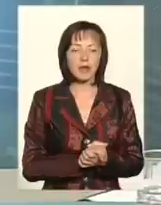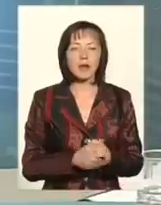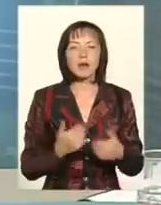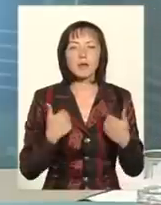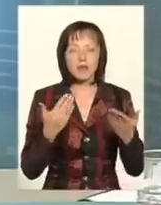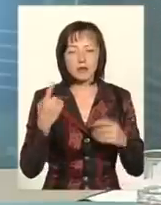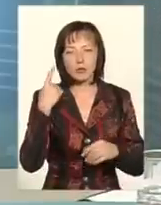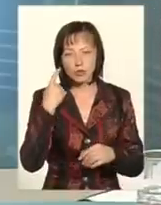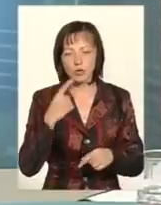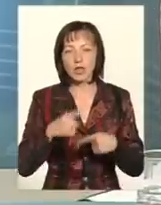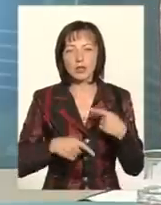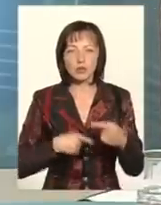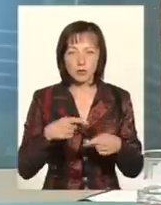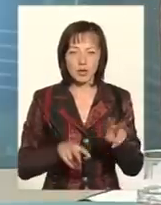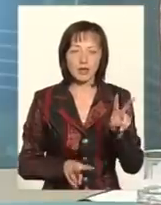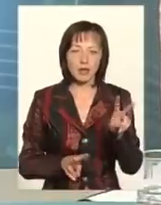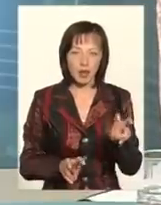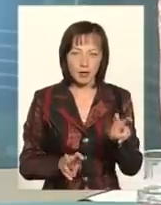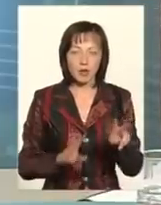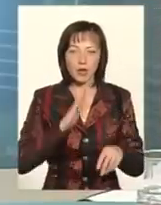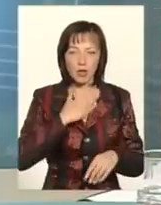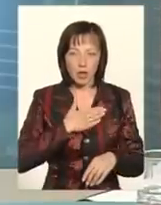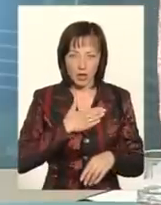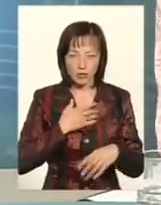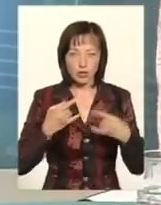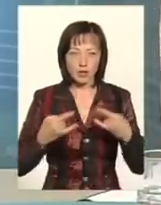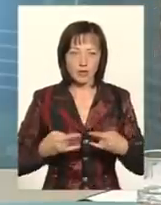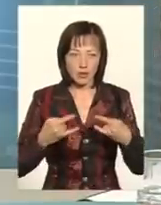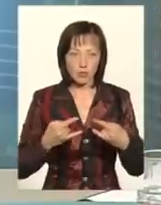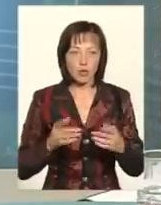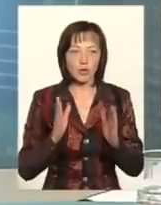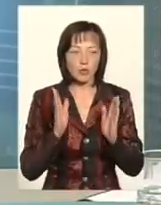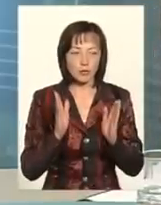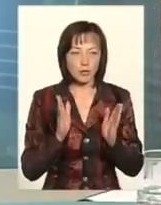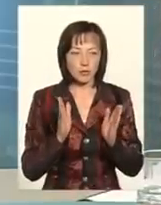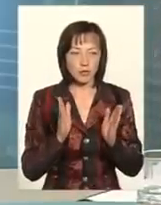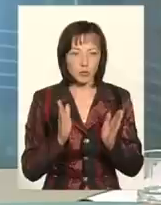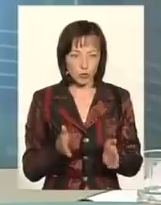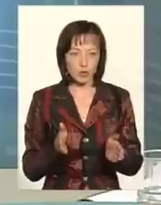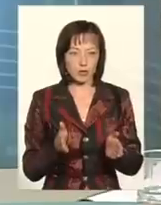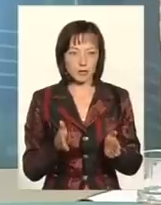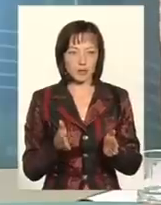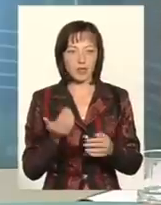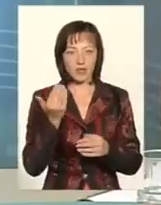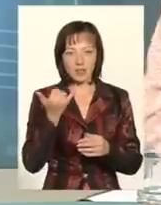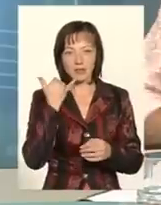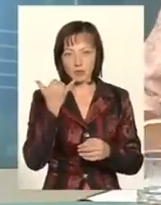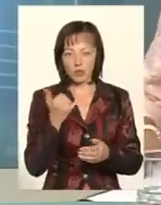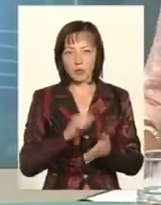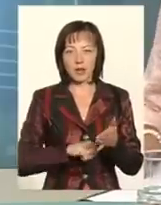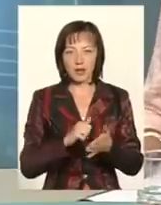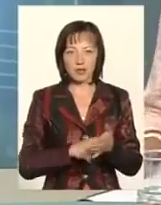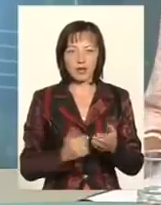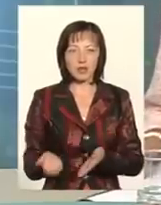почули одна з наступних тем нашої наших ефірів Мабуть буде ваш дзвінок буде приводом